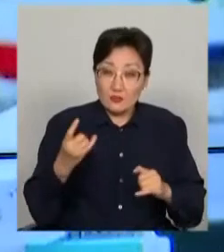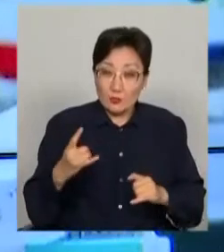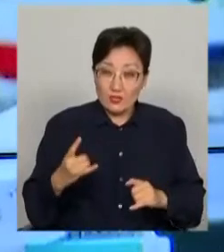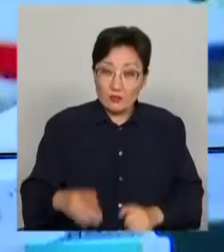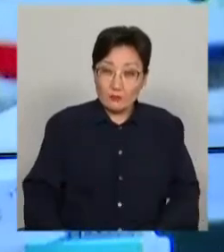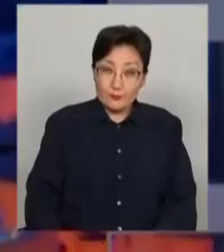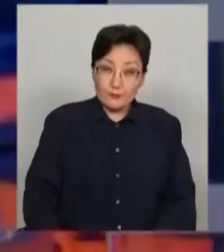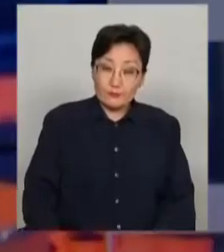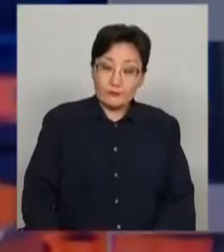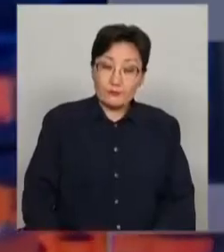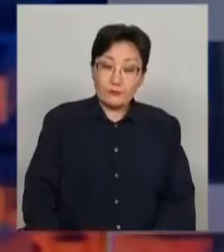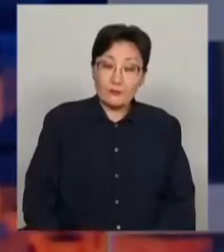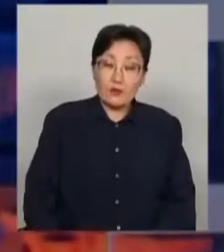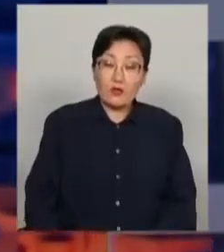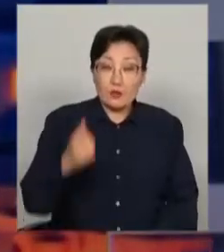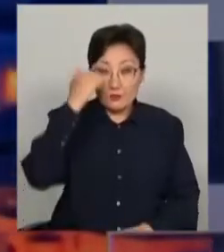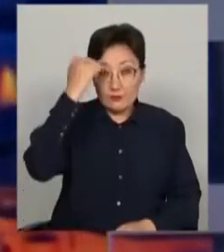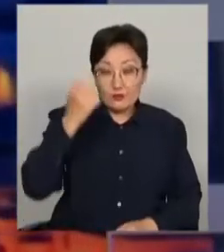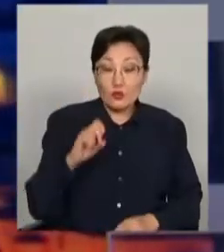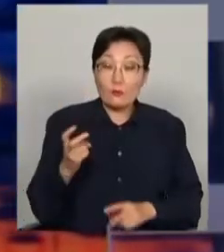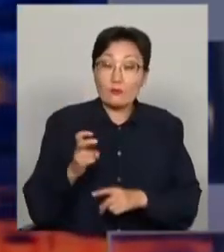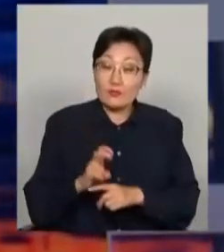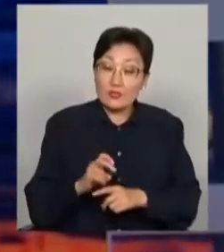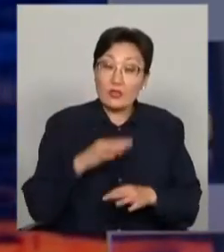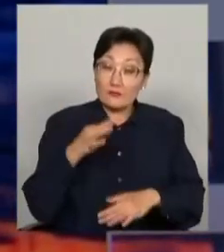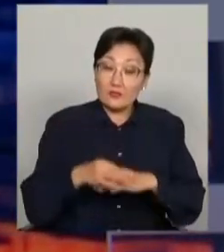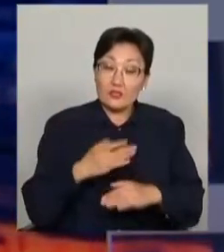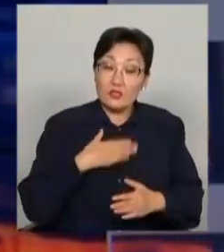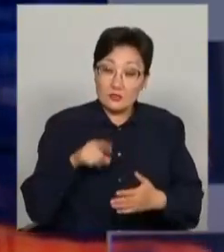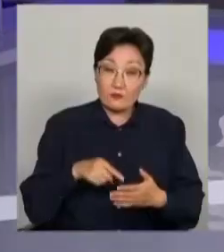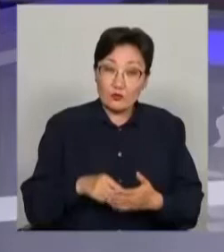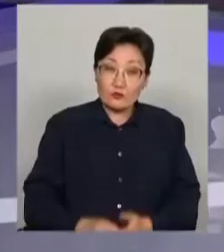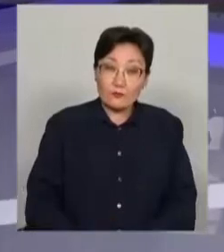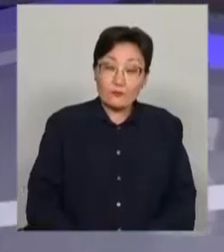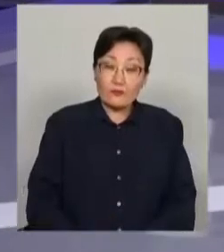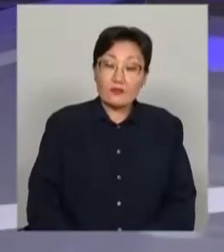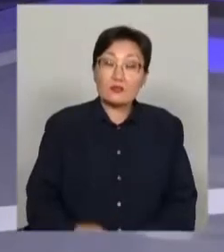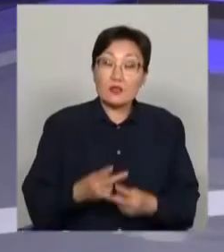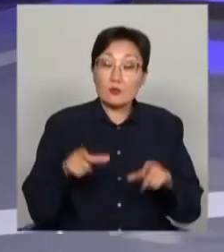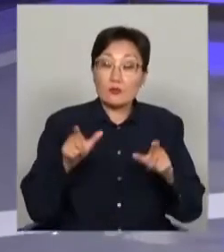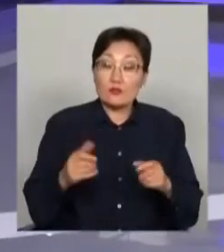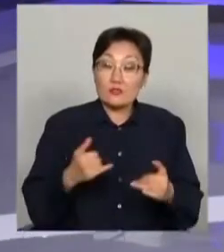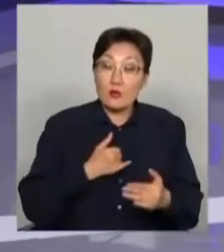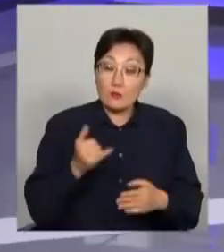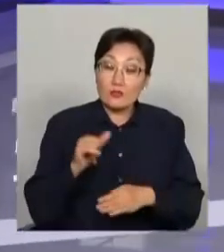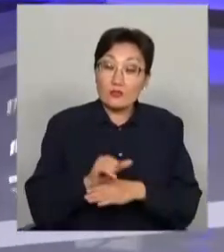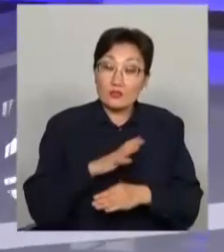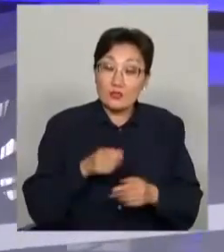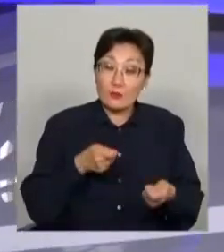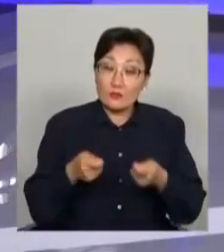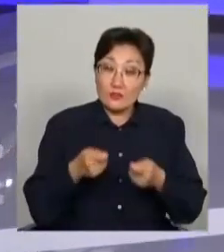Аида Мейрханкызы, спасибо, что пришли в студию и ответили на наши вопросы. Уважаемые телезрители, у нас в гостях была